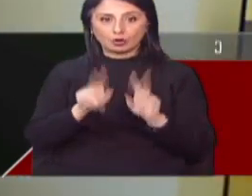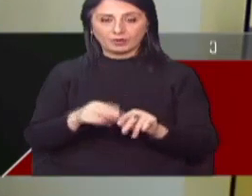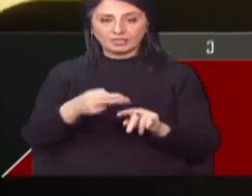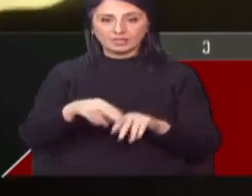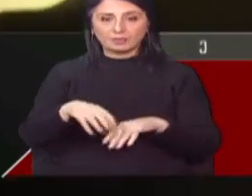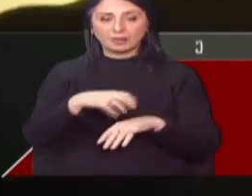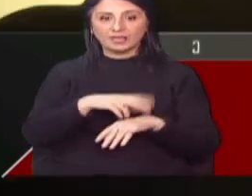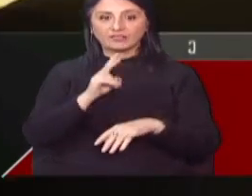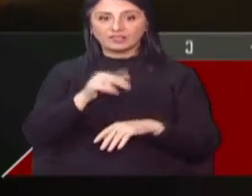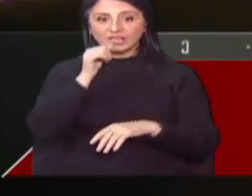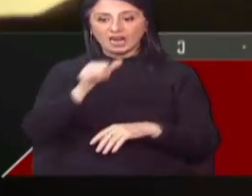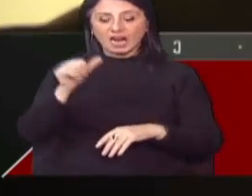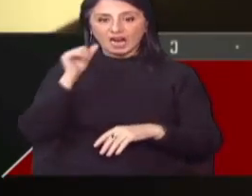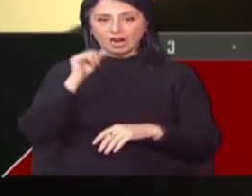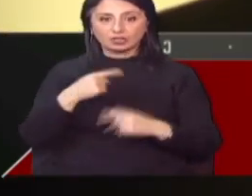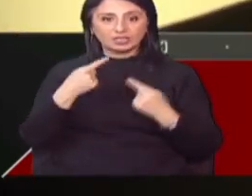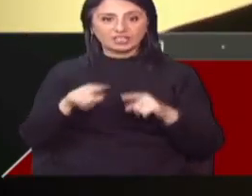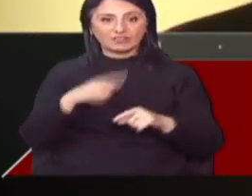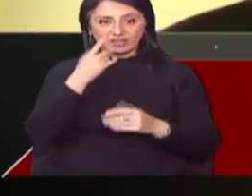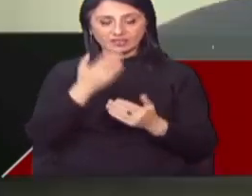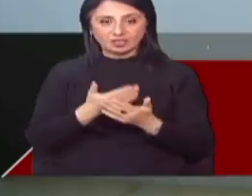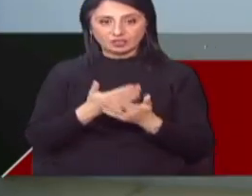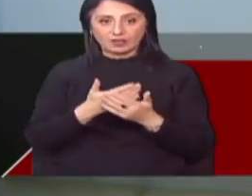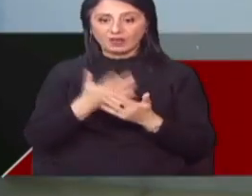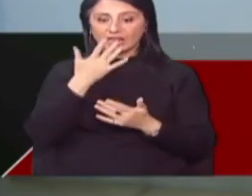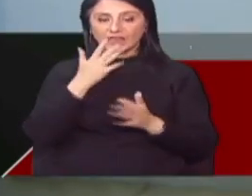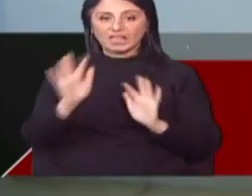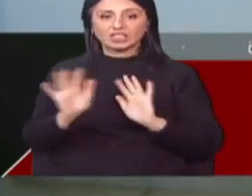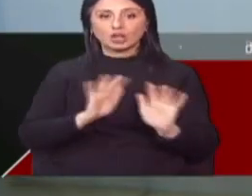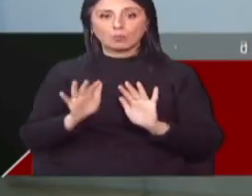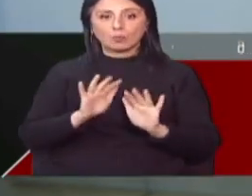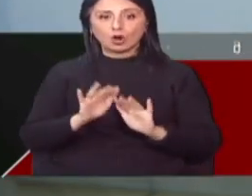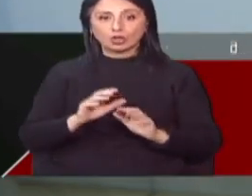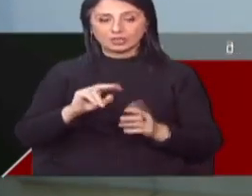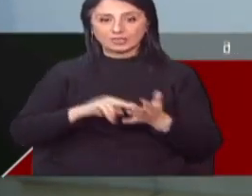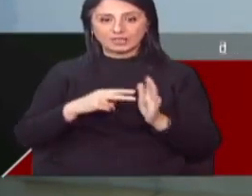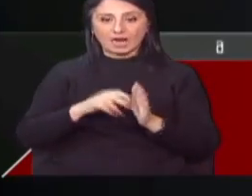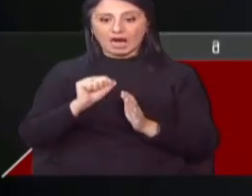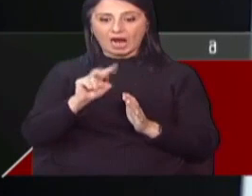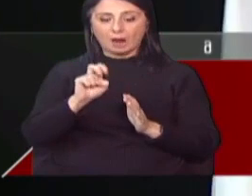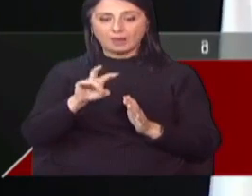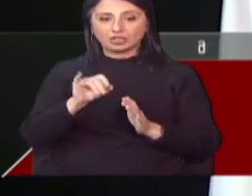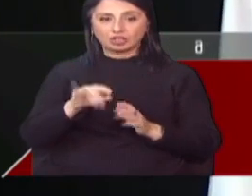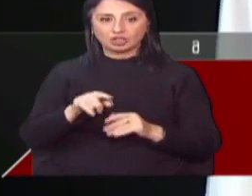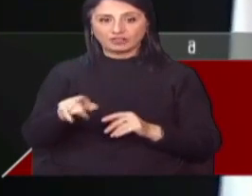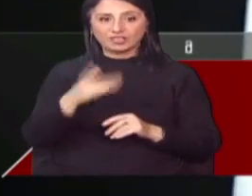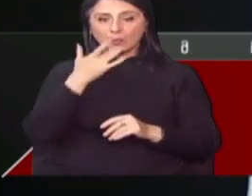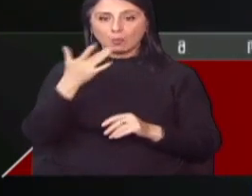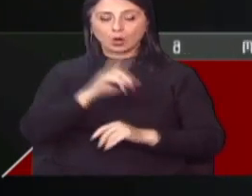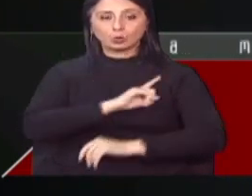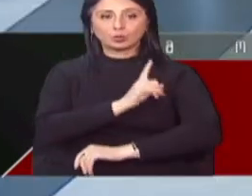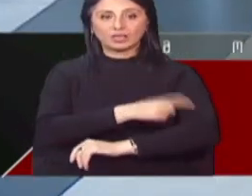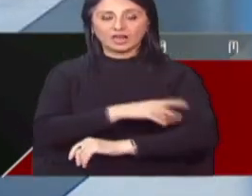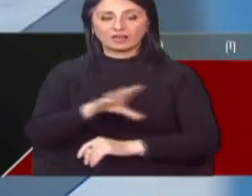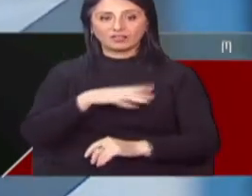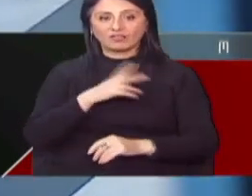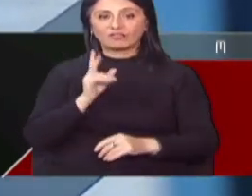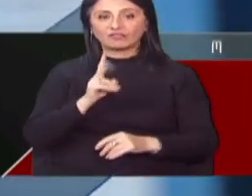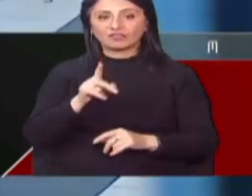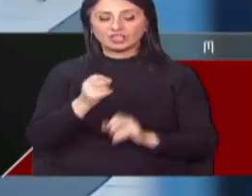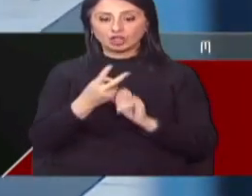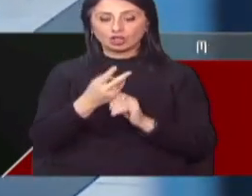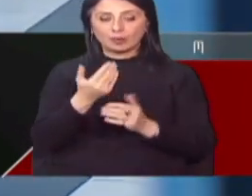ispartie biromaltăți gasul țăl sapiris piro aciunez. Naționaluri mădraoba de strategia aghmășene beli is politicuri zale biiunen,